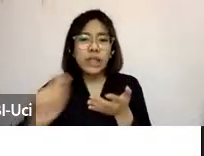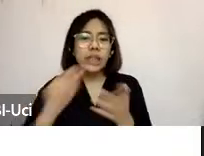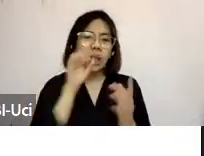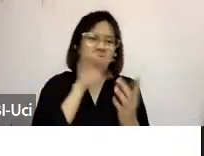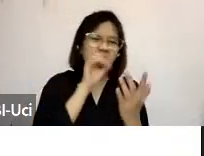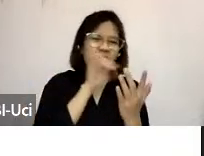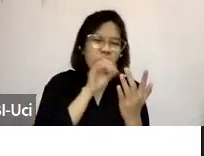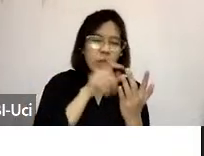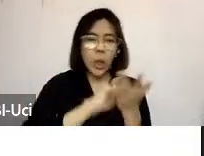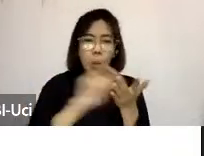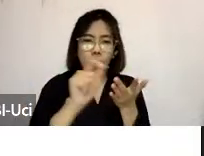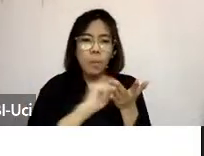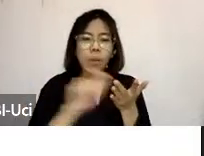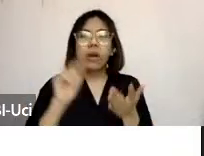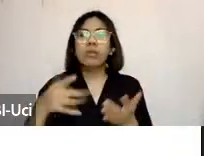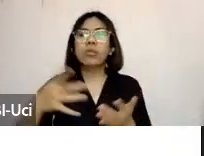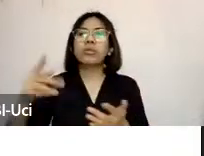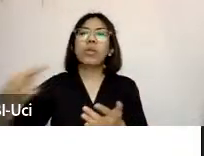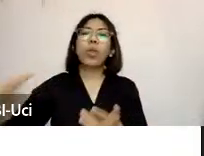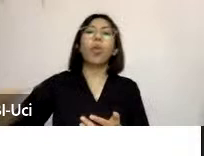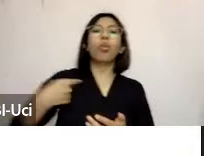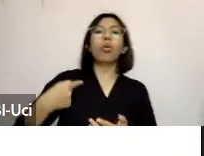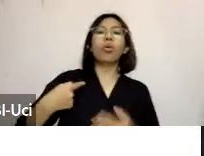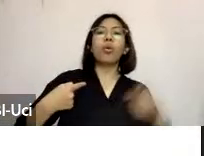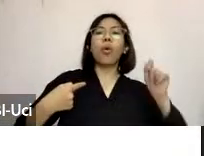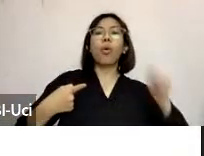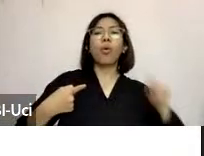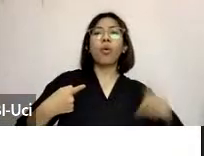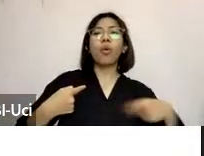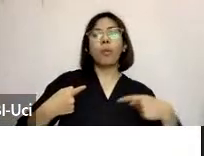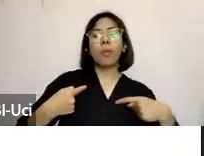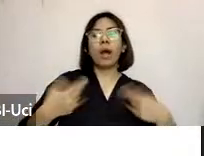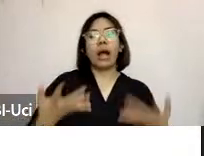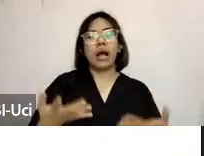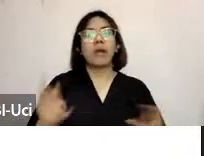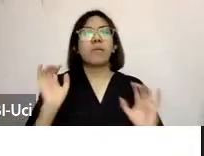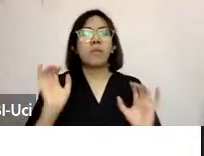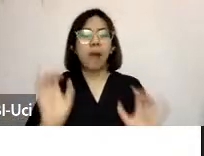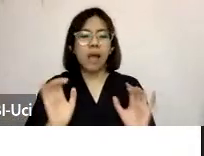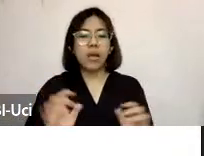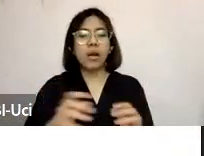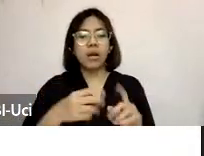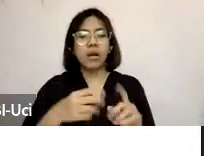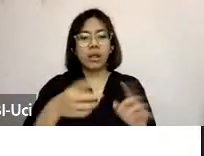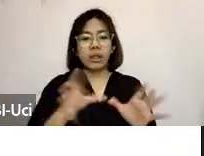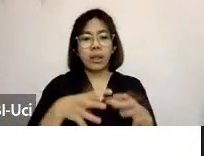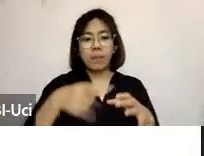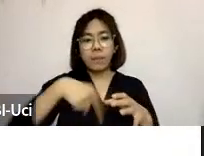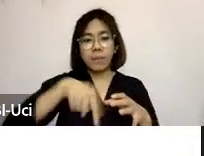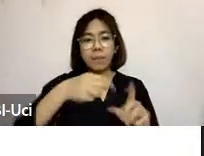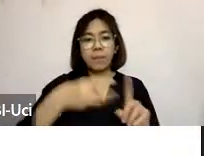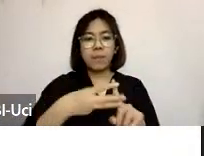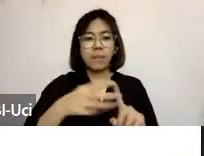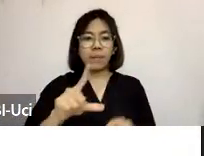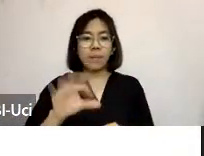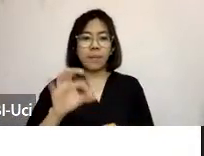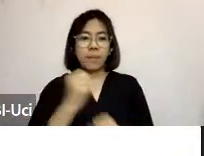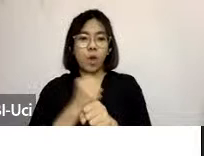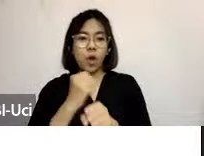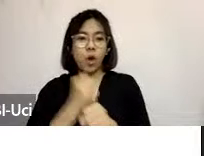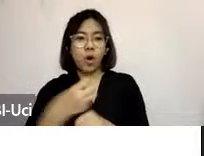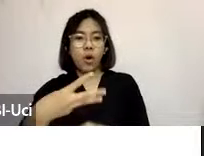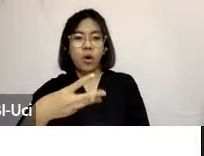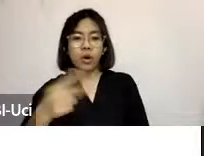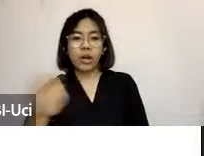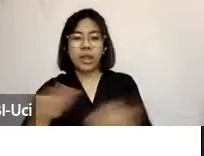diperkarakan jadi banyak sekali pertanyaan dari mereka baik dari blogger itu maupun dari mahasiswa saya atau